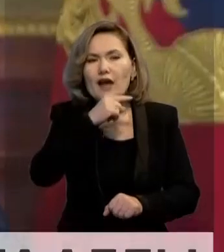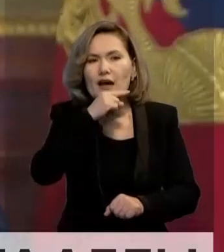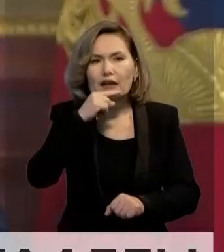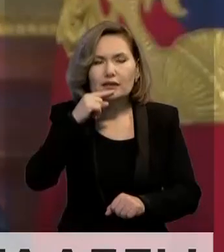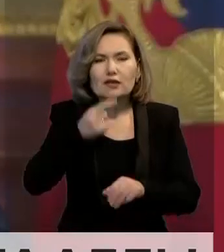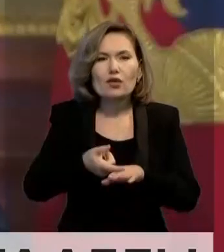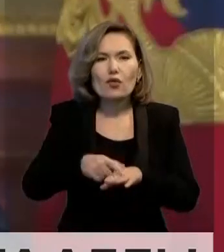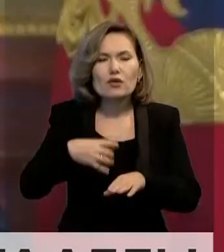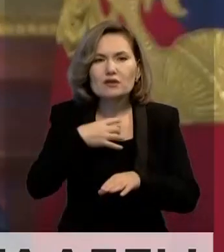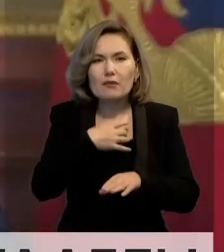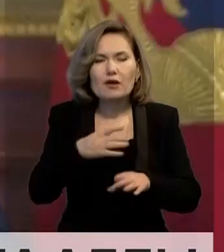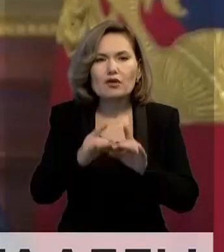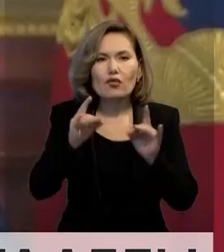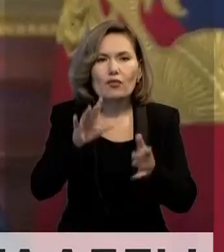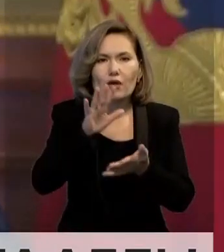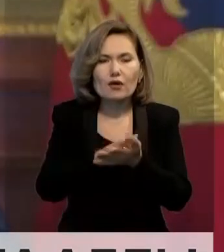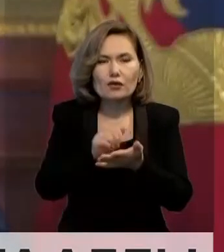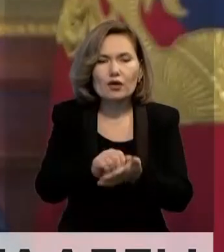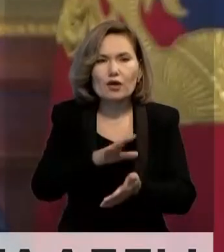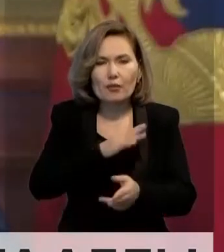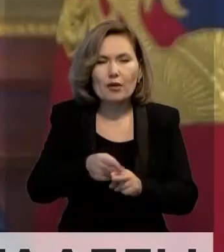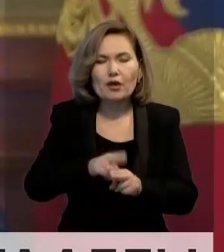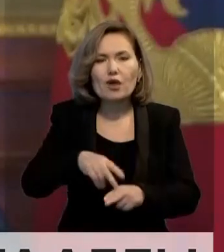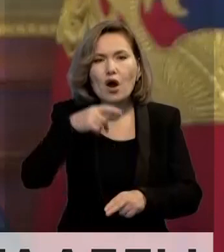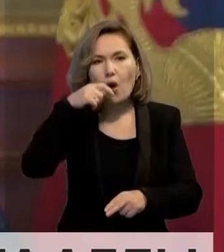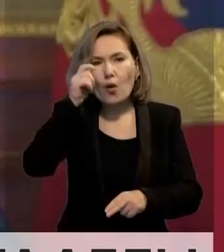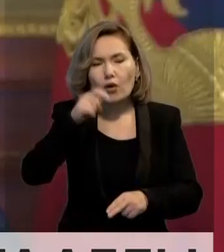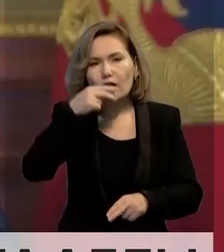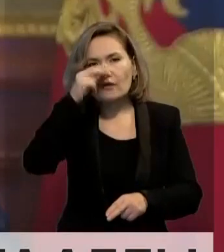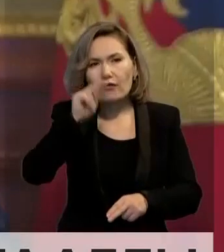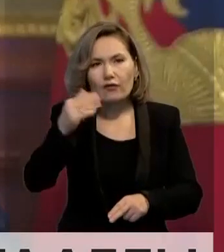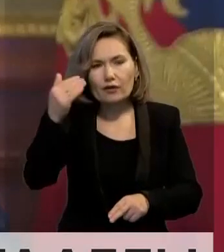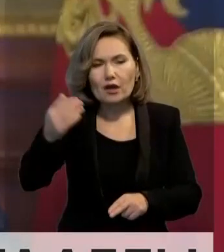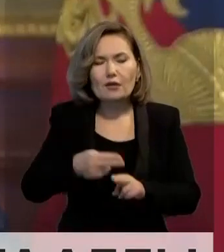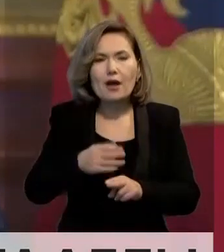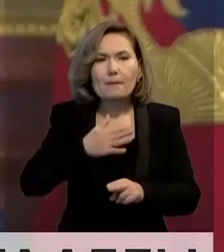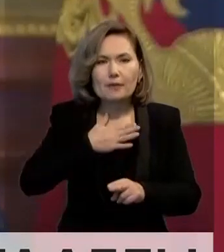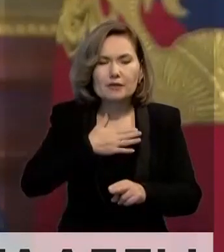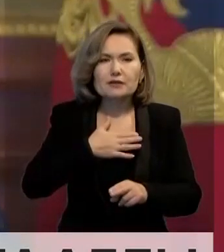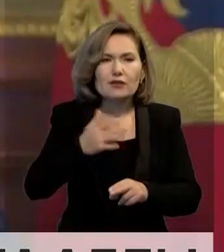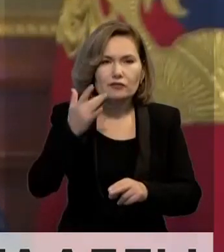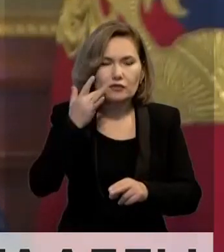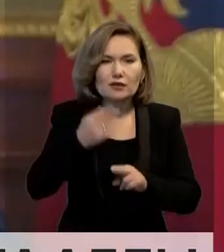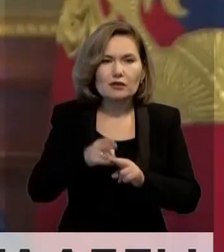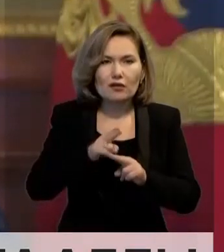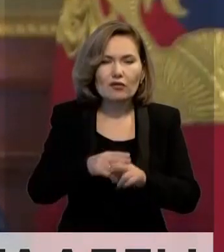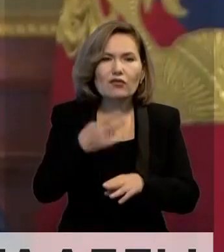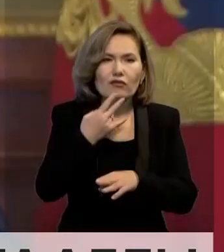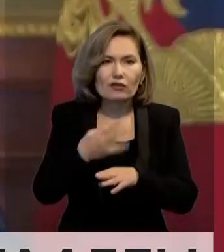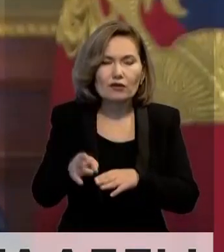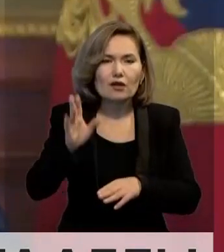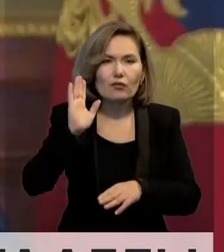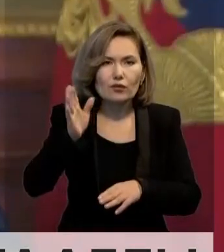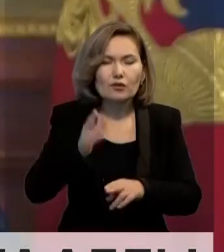азаматтық инфрақұрылымын жоюға бағытталған. Оған тапсырыс бергендер де, орындағандар да Украинаның арнайы қызметі екені еш күмәніміз